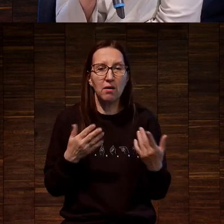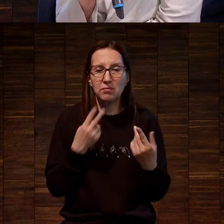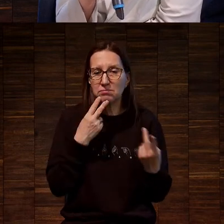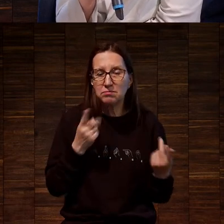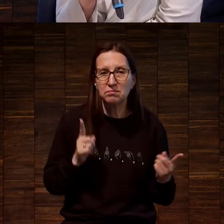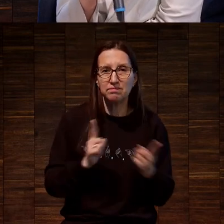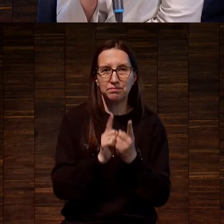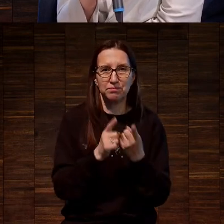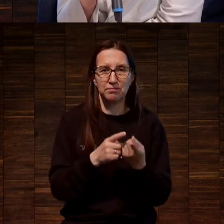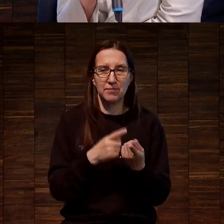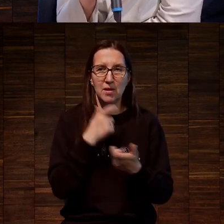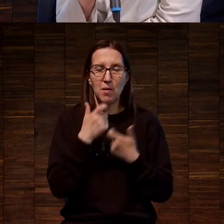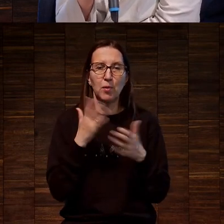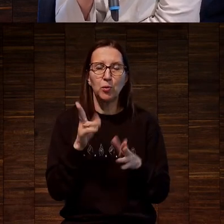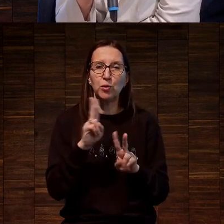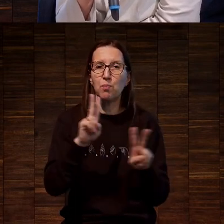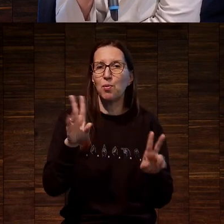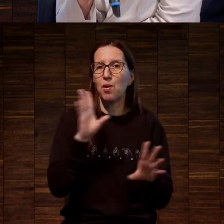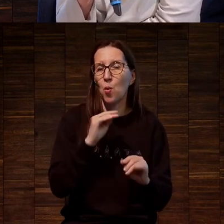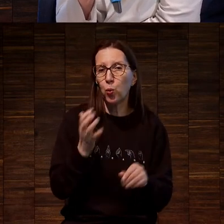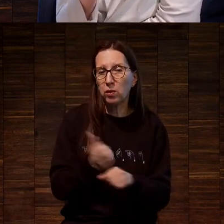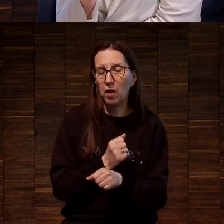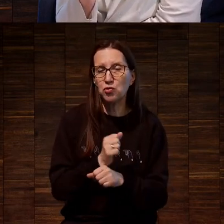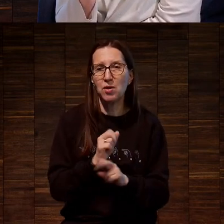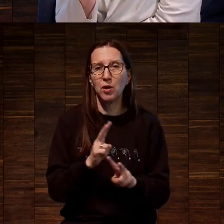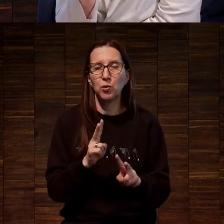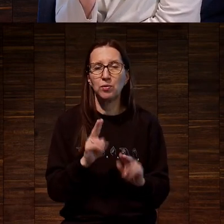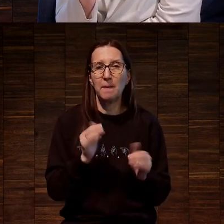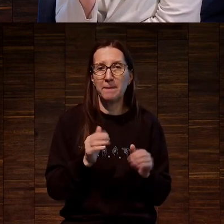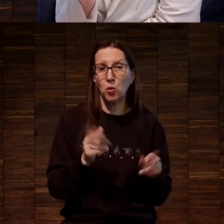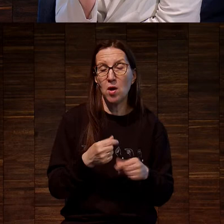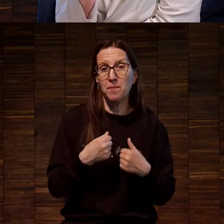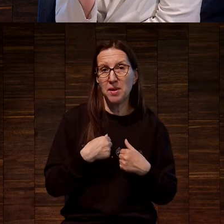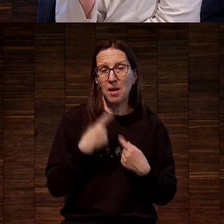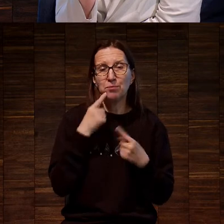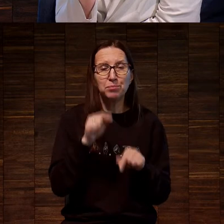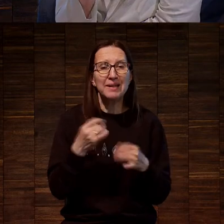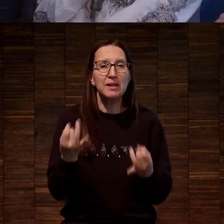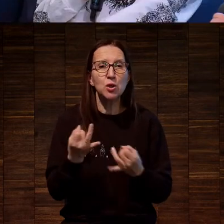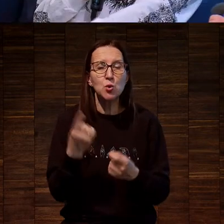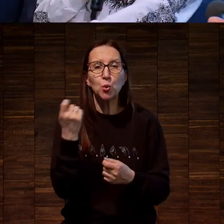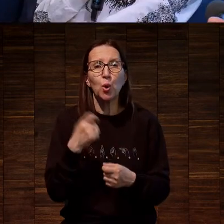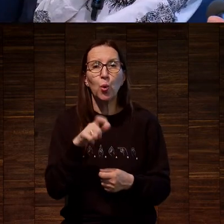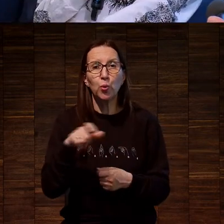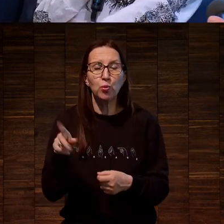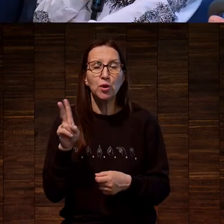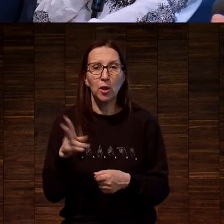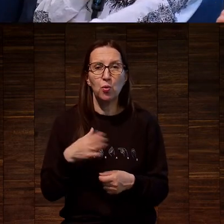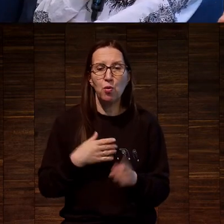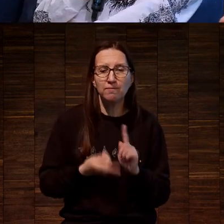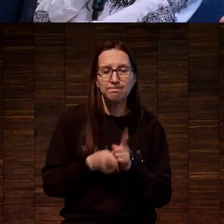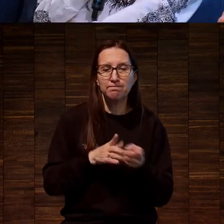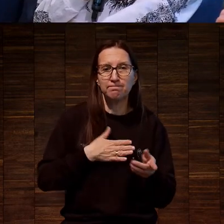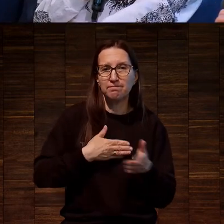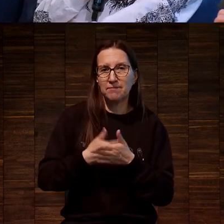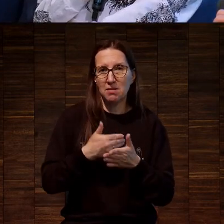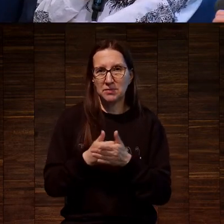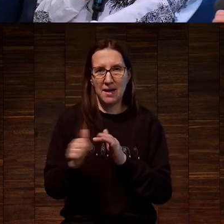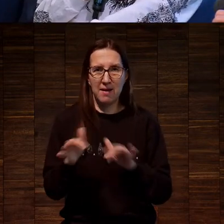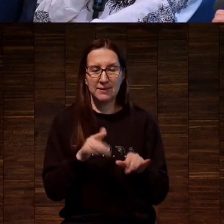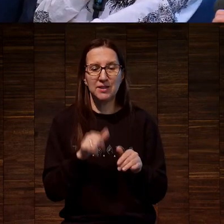зрителем, кто-то более удачно, кто-то менее. Меня в данном случае интересуют художники, которые активировались через